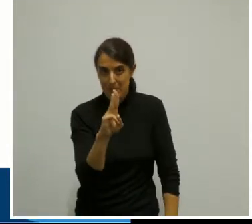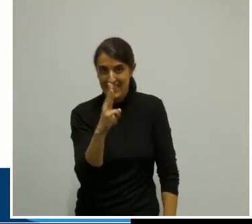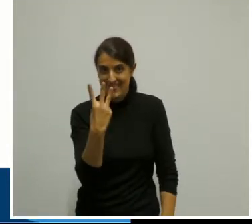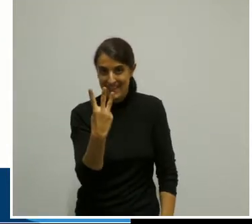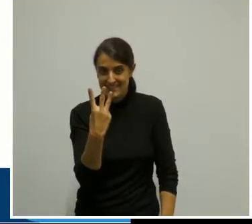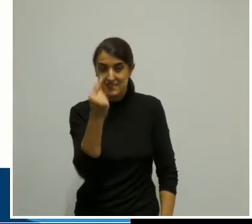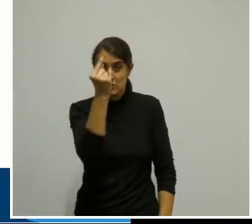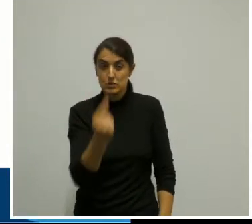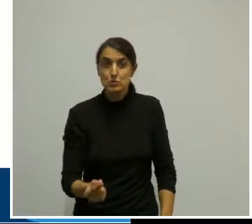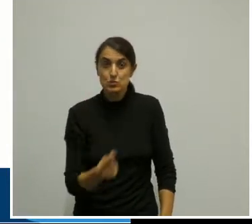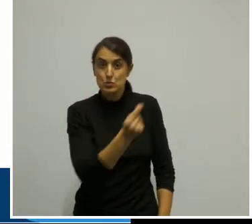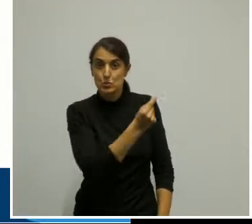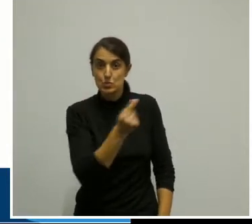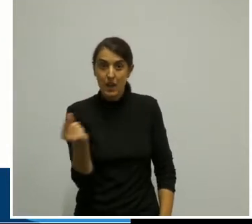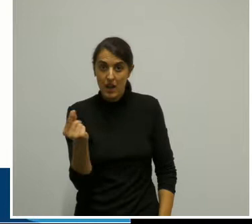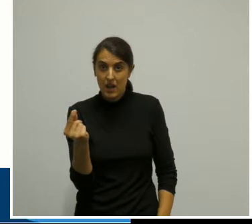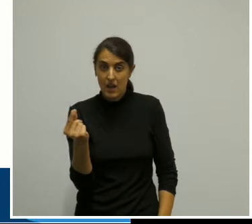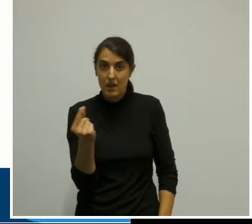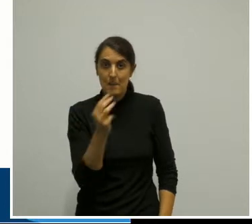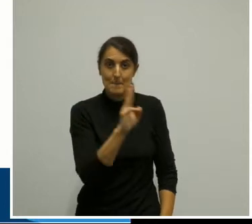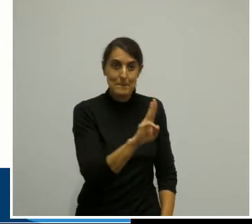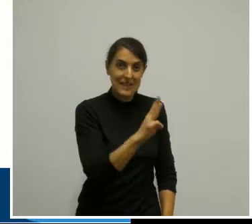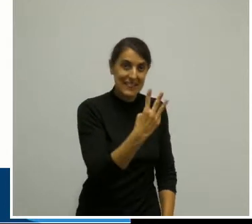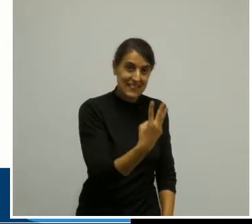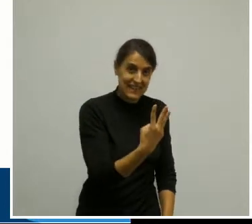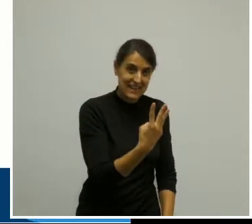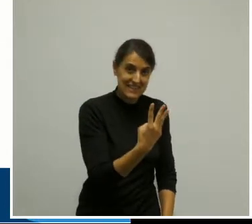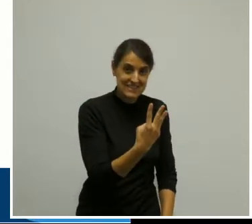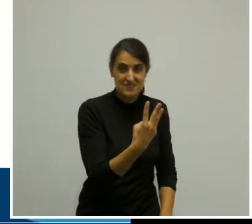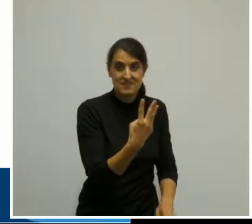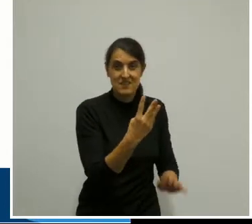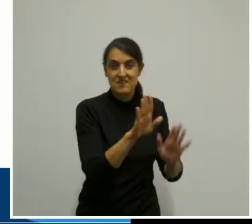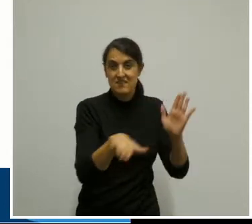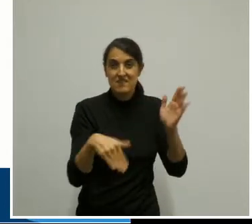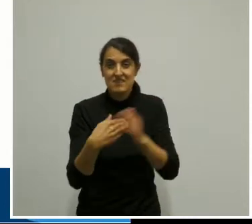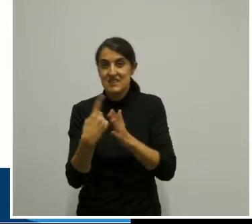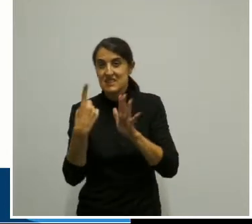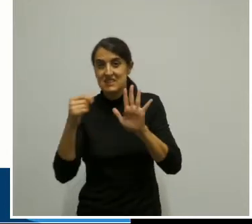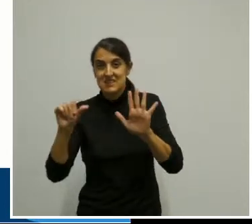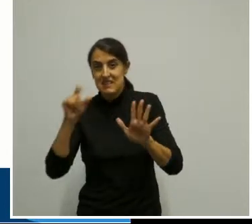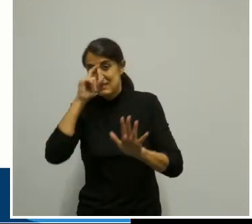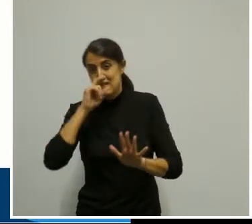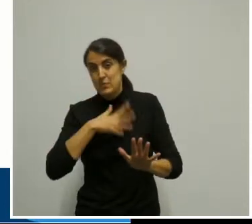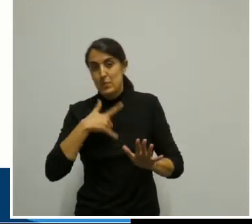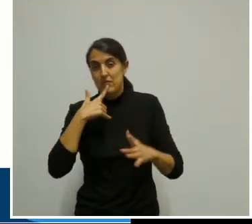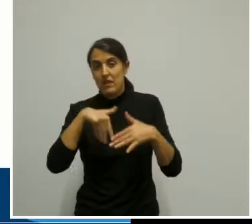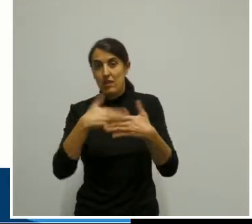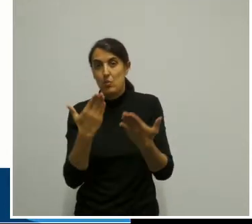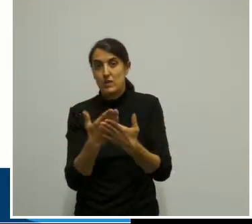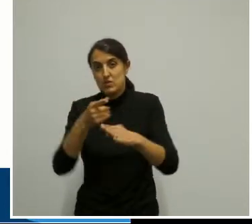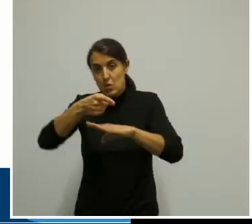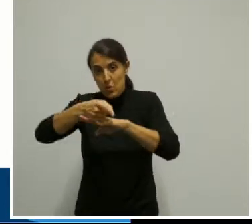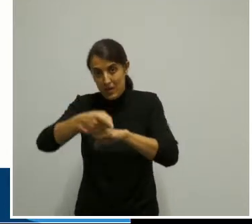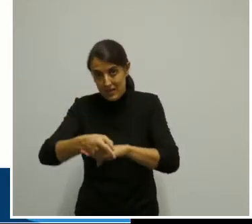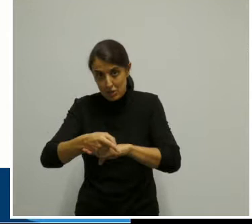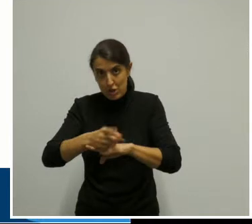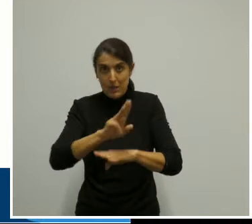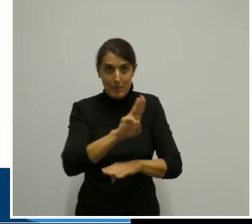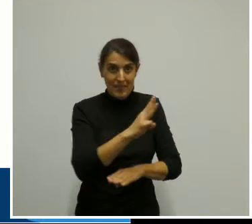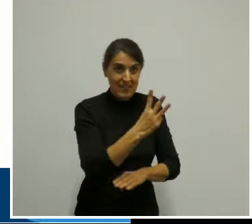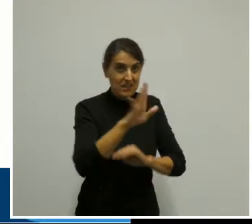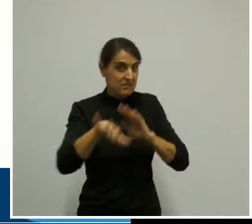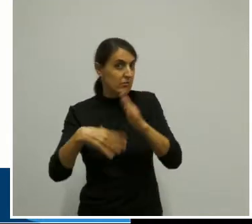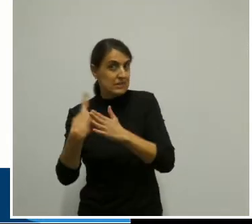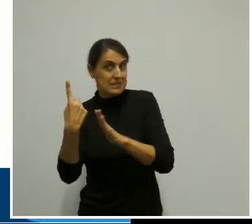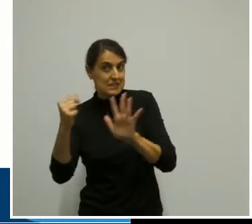el total de 3 16 anys, l'educació obligatòria, doncs veiem encara que